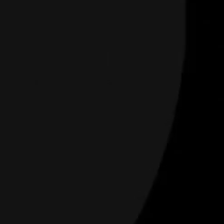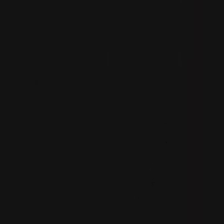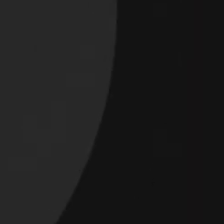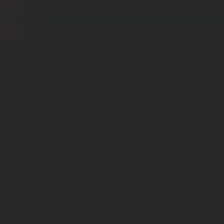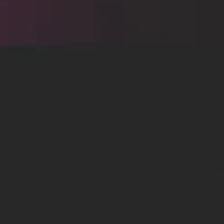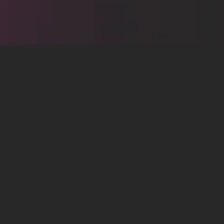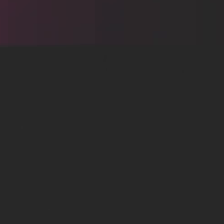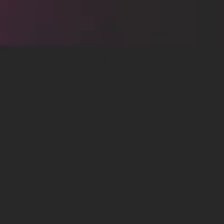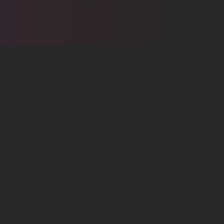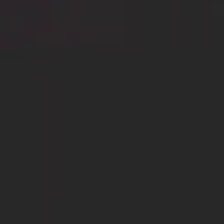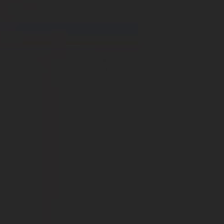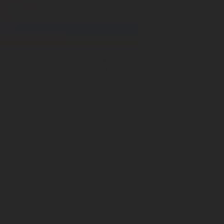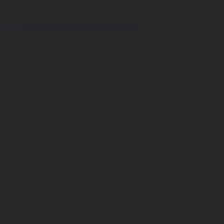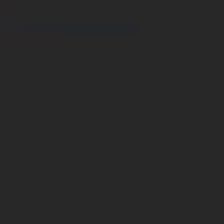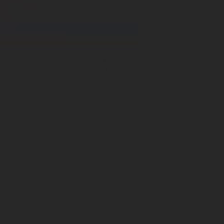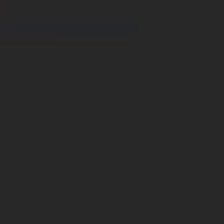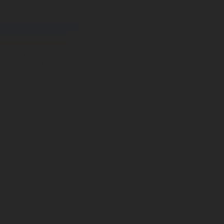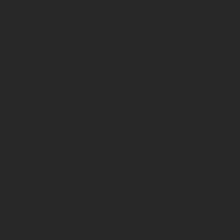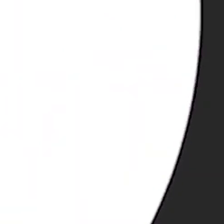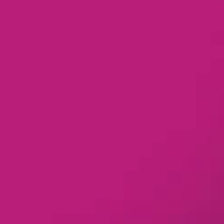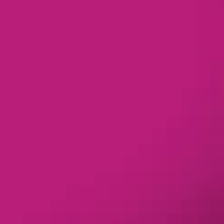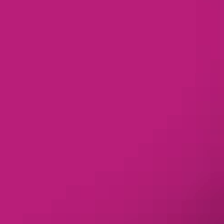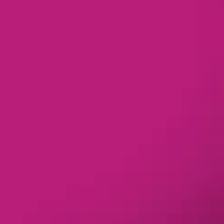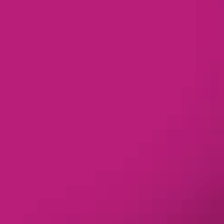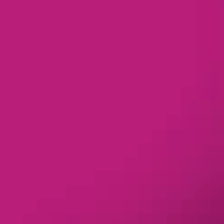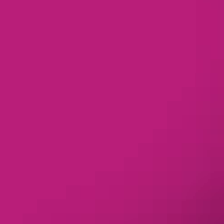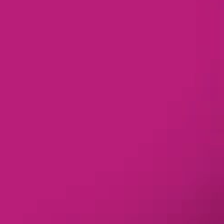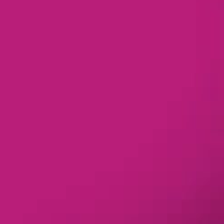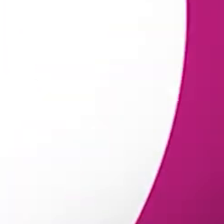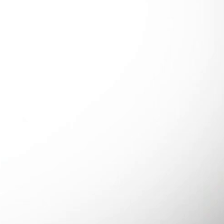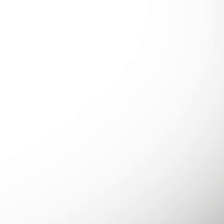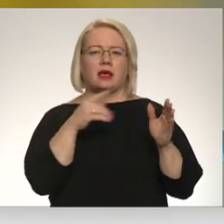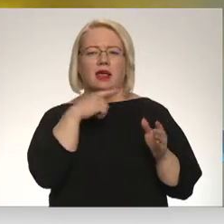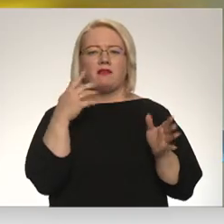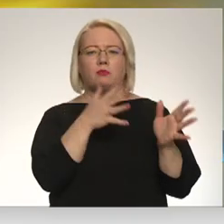Re, visi ēters ir te!